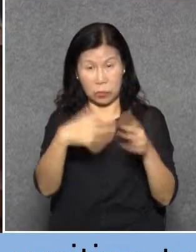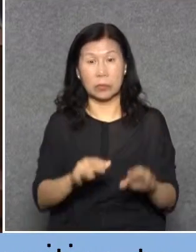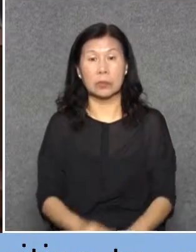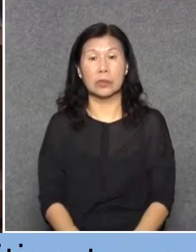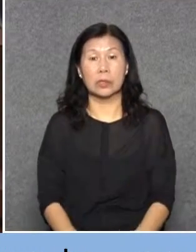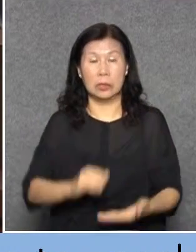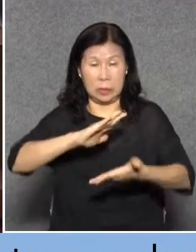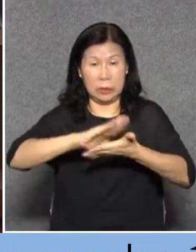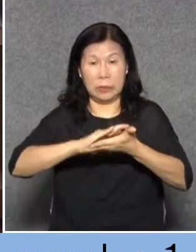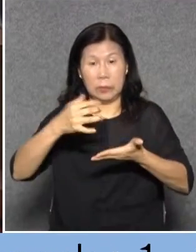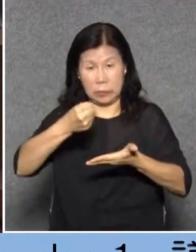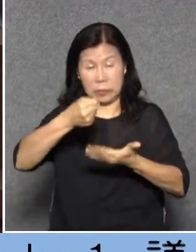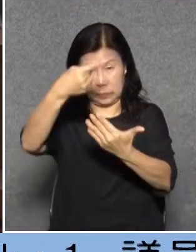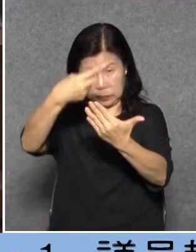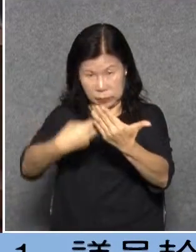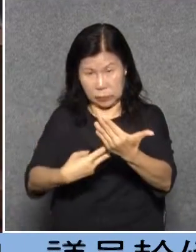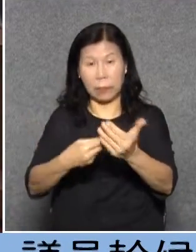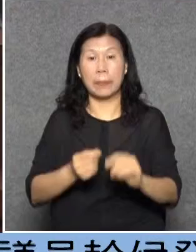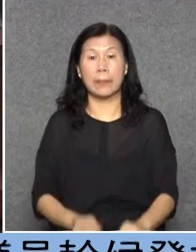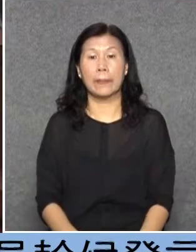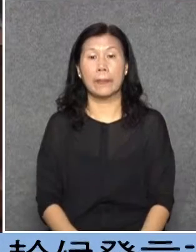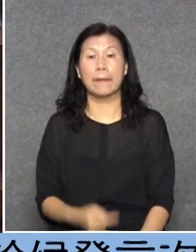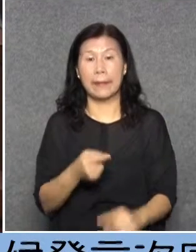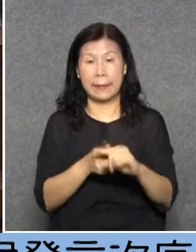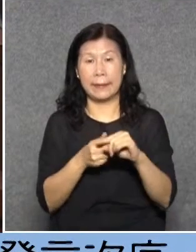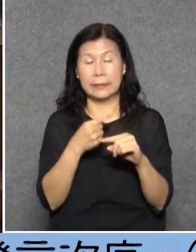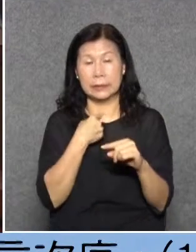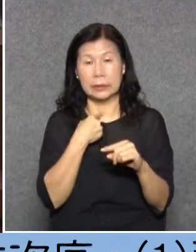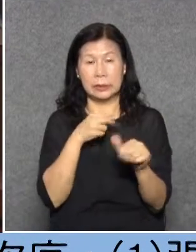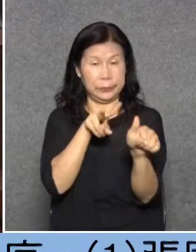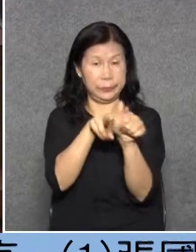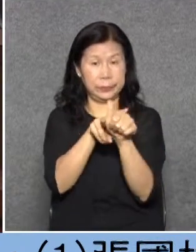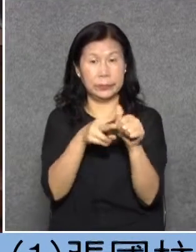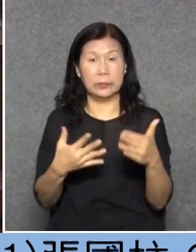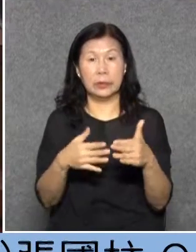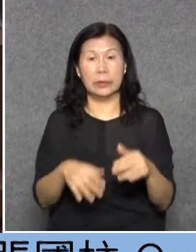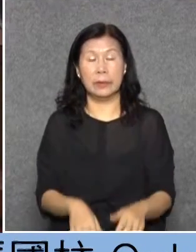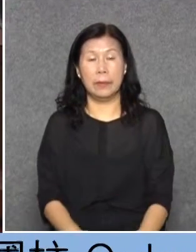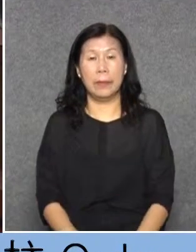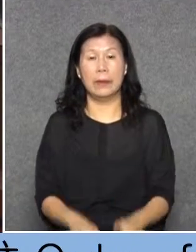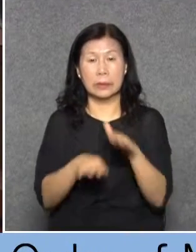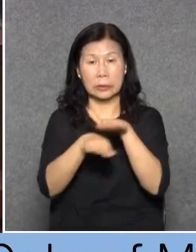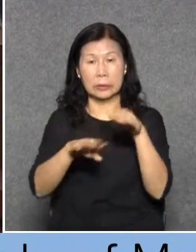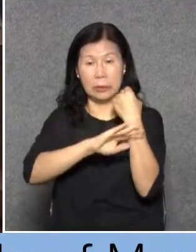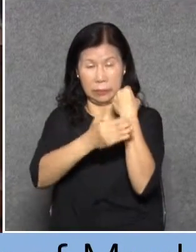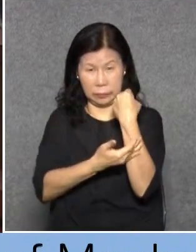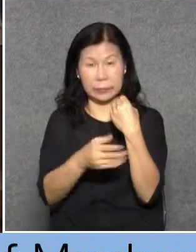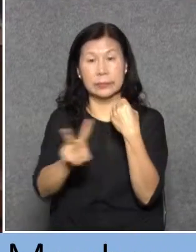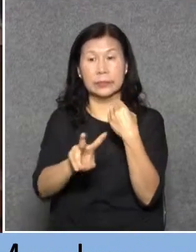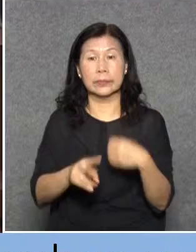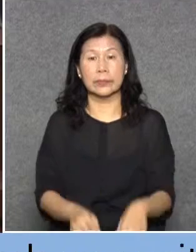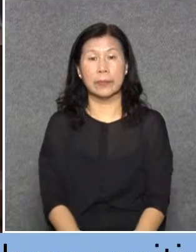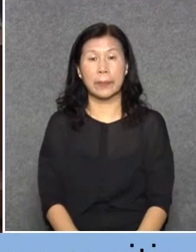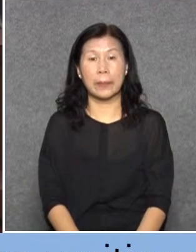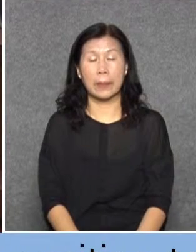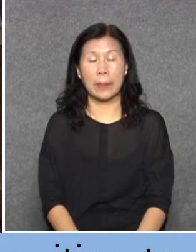版權條例裏面的東西呢，都要是受制於我們一般應普通法裏面的原則，就是一個所謂